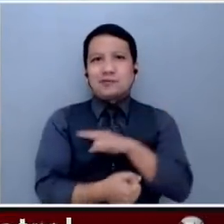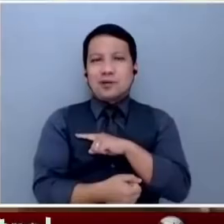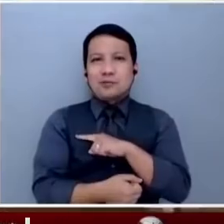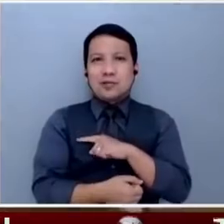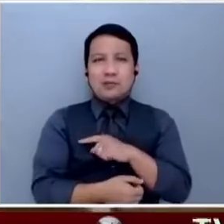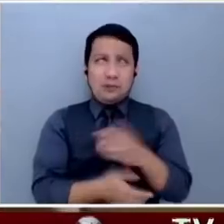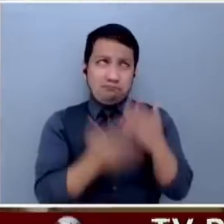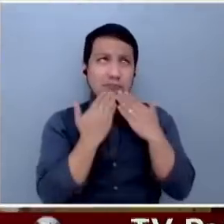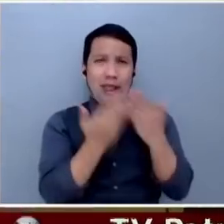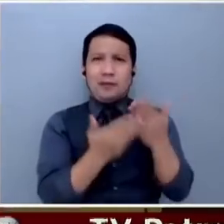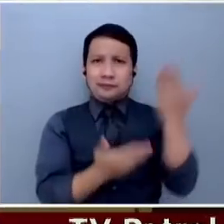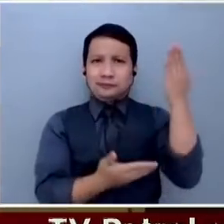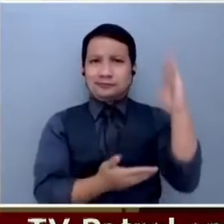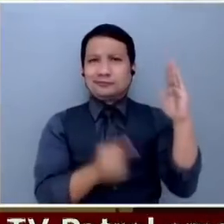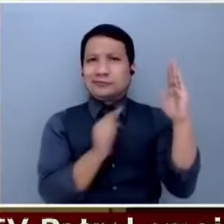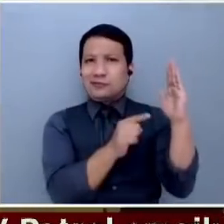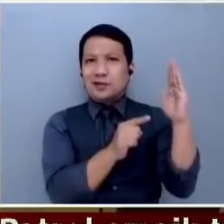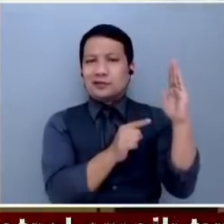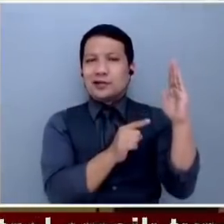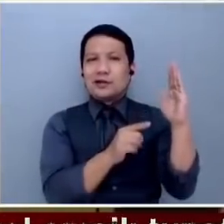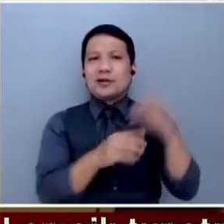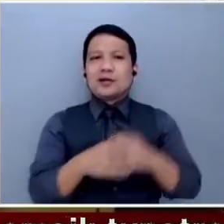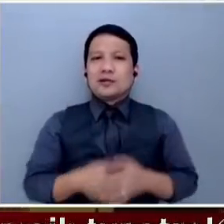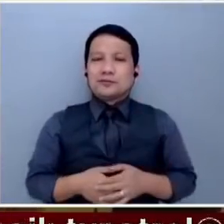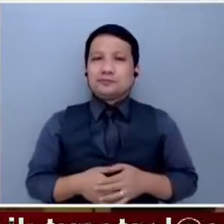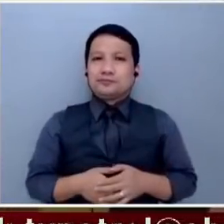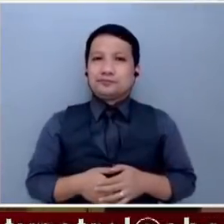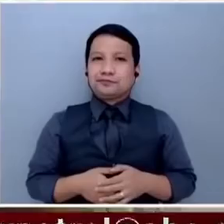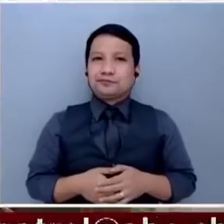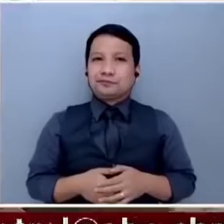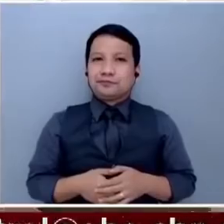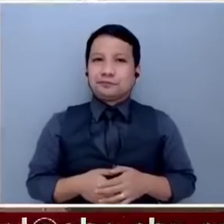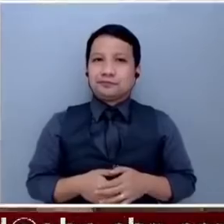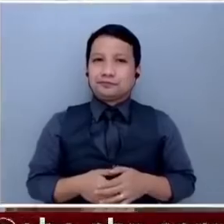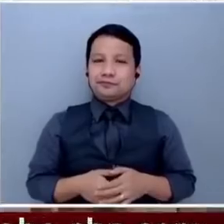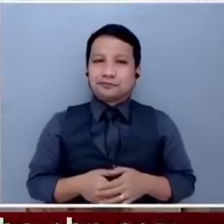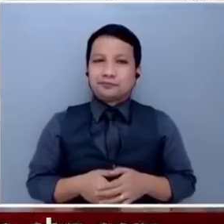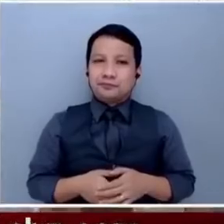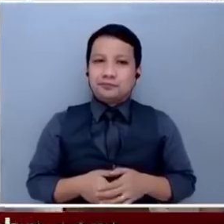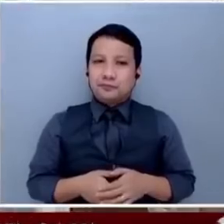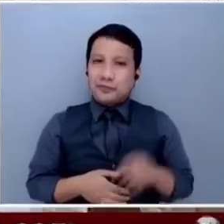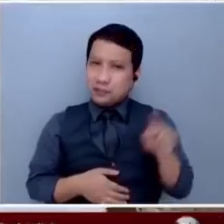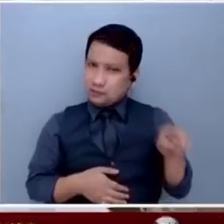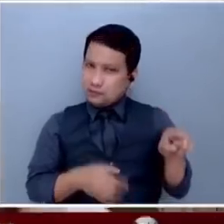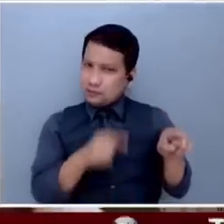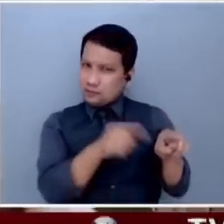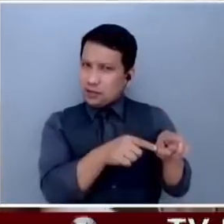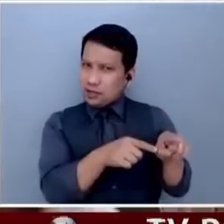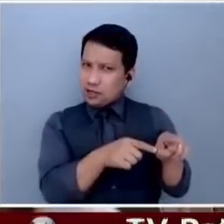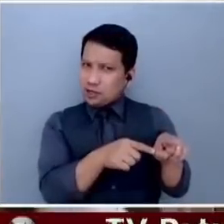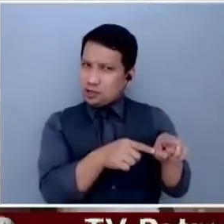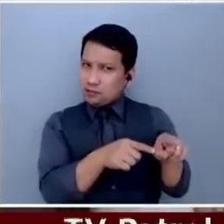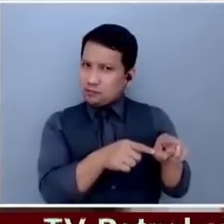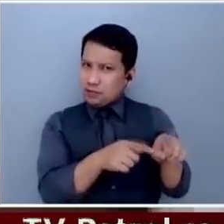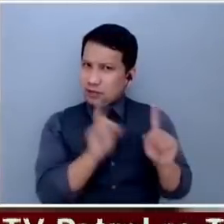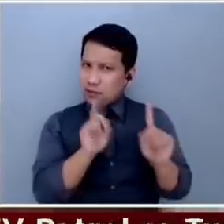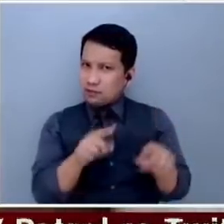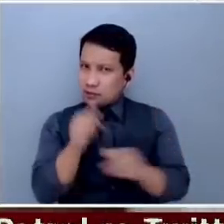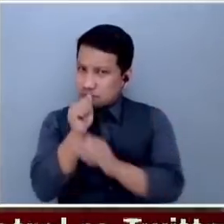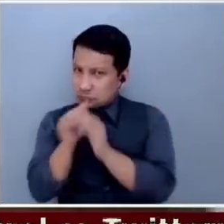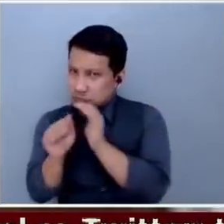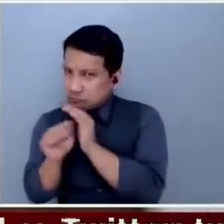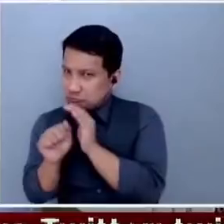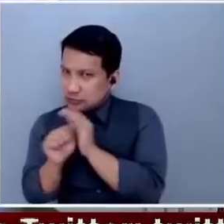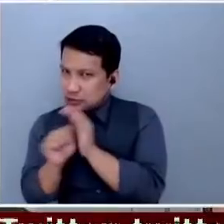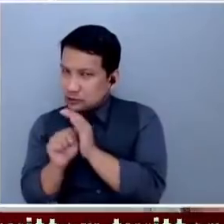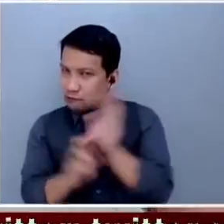sa Diyos. Kapag gumagawa kami... Sinagot din ng alkalde ang mga nagsasabing baka siya ay secret candidate ng Administrasyong